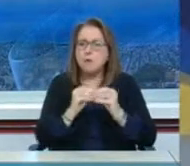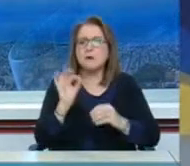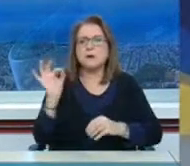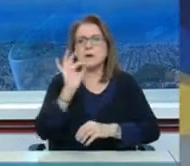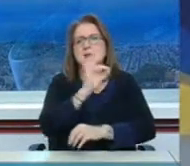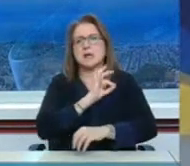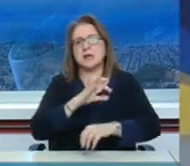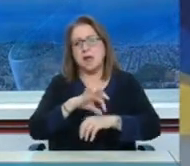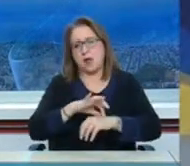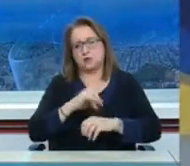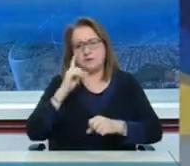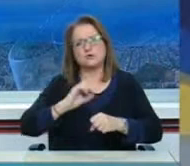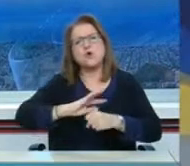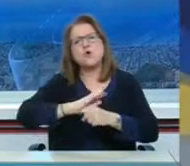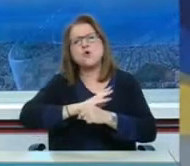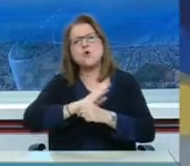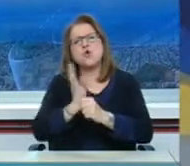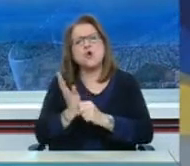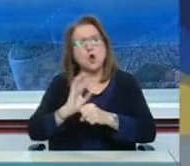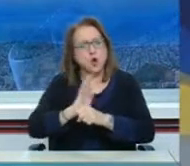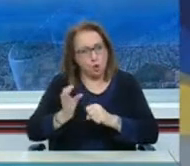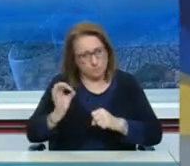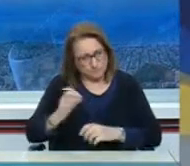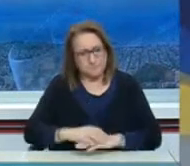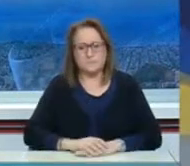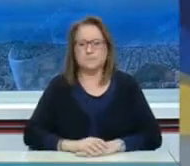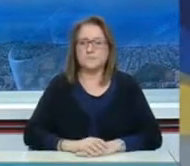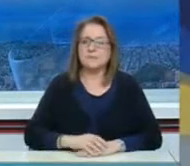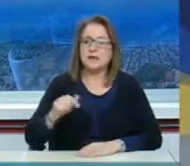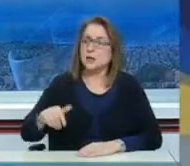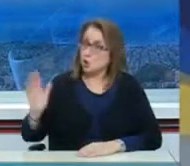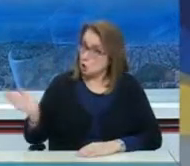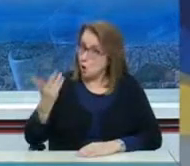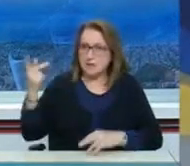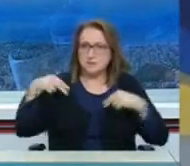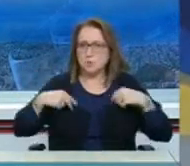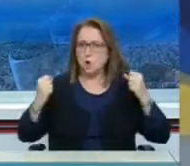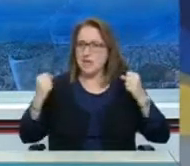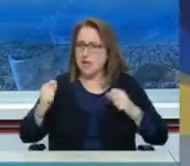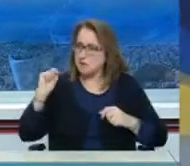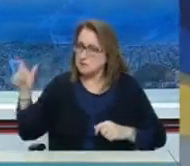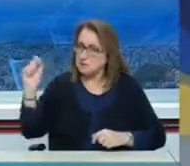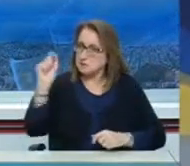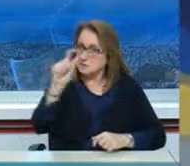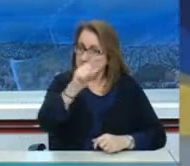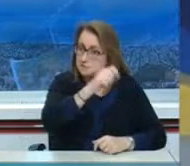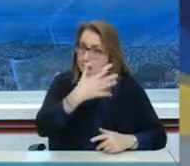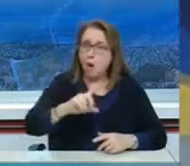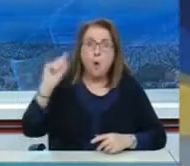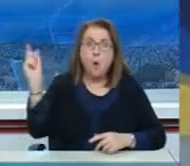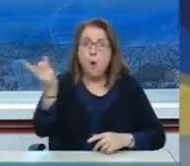ήδη αποσταλεί μέσω της ΑΔΕ εκ μέρους του Υπουργείου Υγείας προς όλους